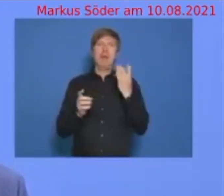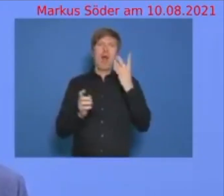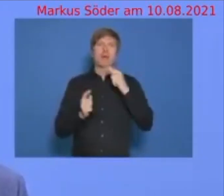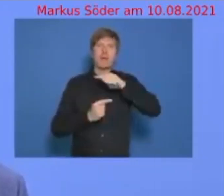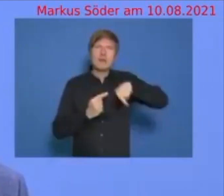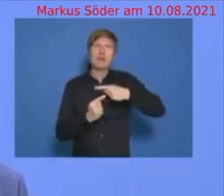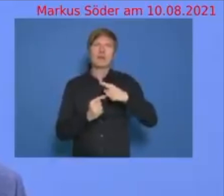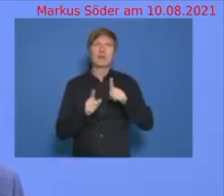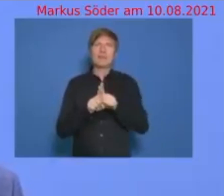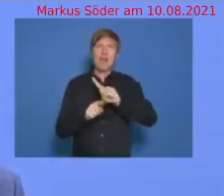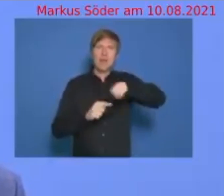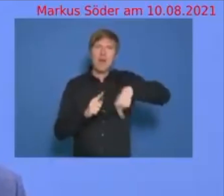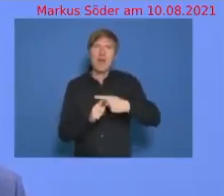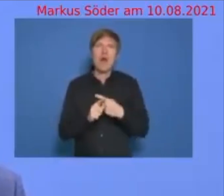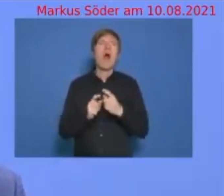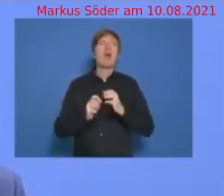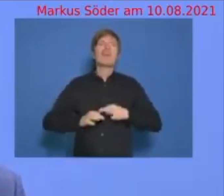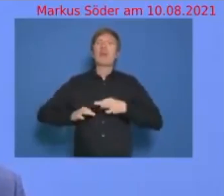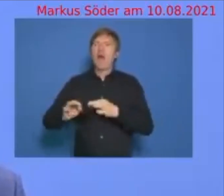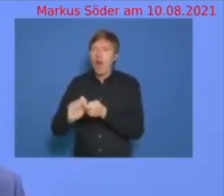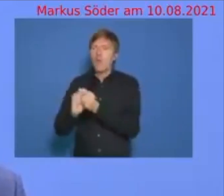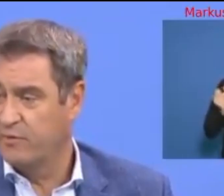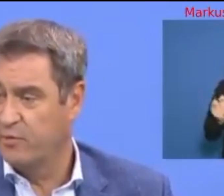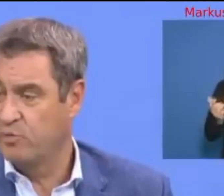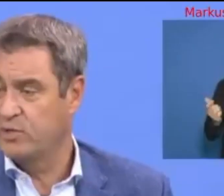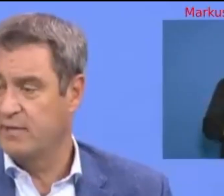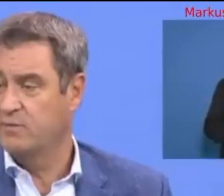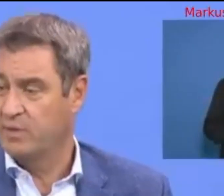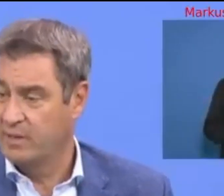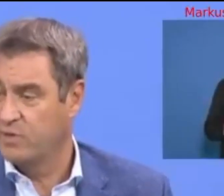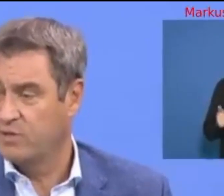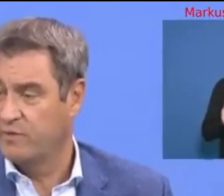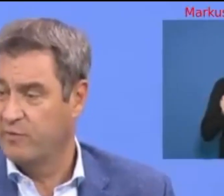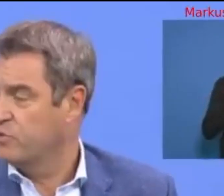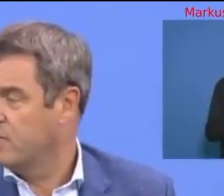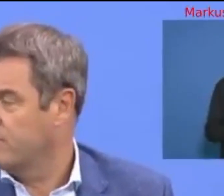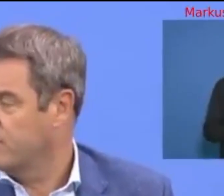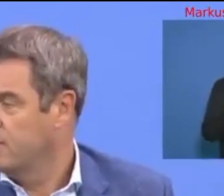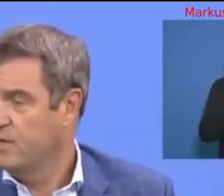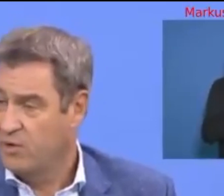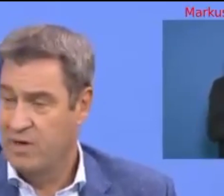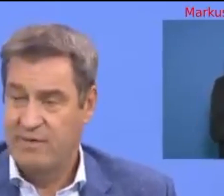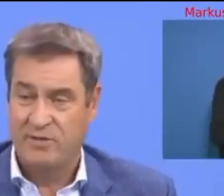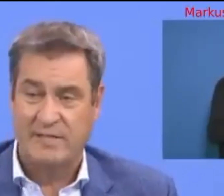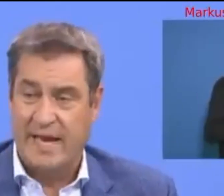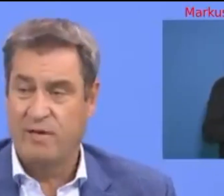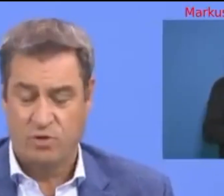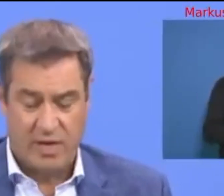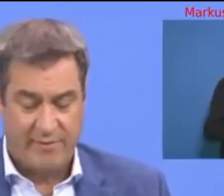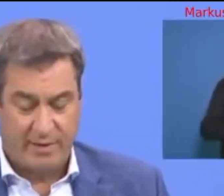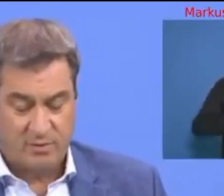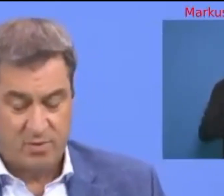alle so beschwert. Wir können mit zwei kleinen Peaks, die der Staat umsonst zur Verfügung stellt oder die umsonst zur Verfügung gestellt wird, können wir aus